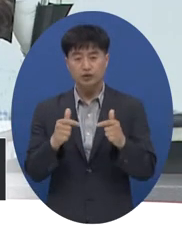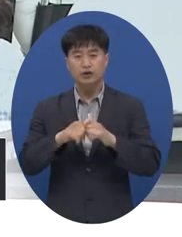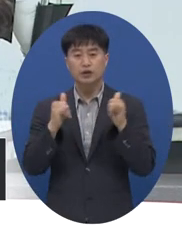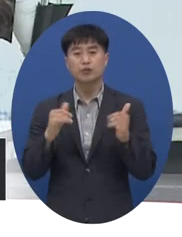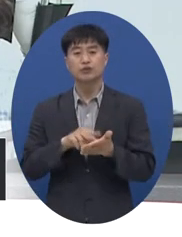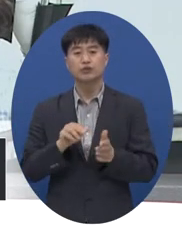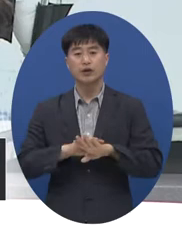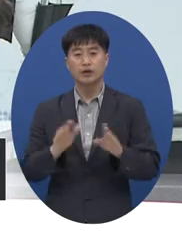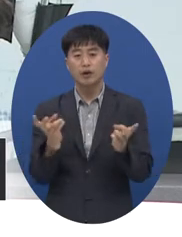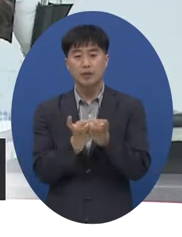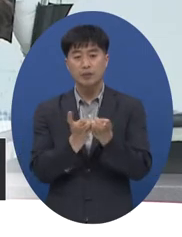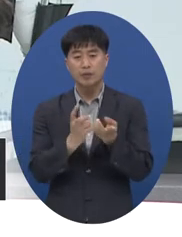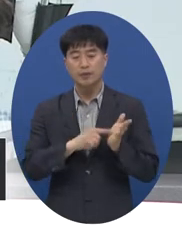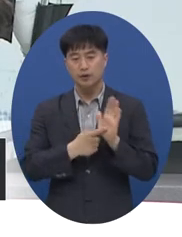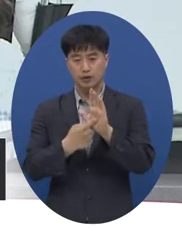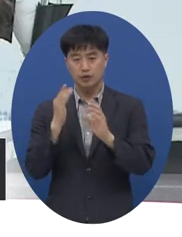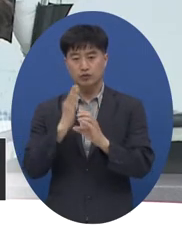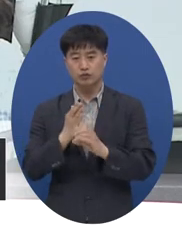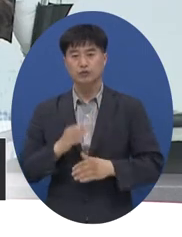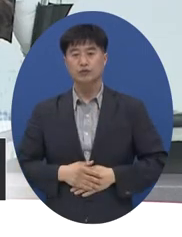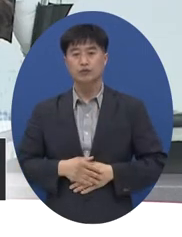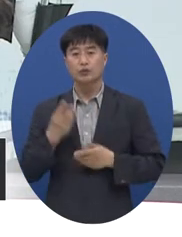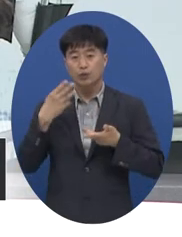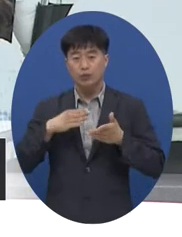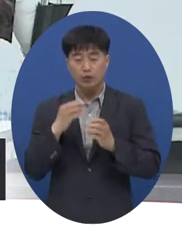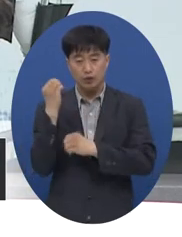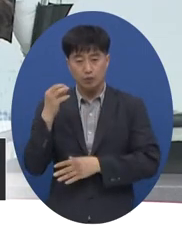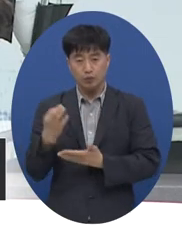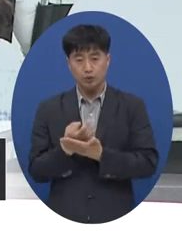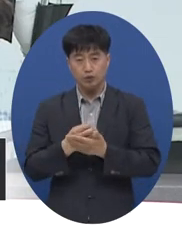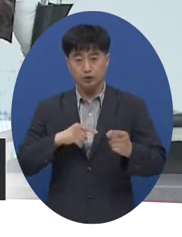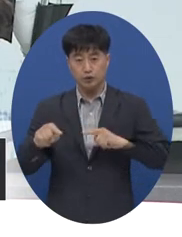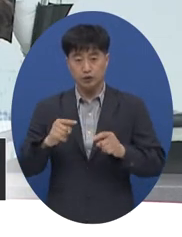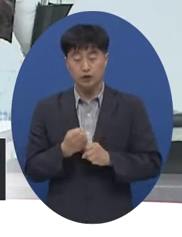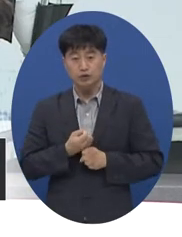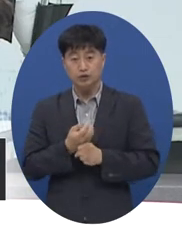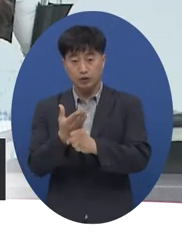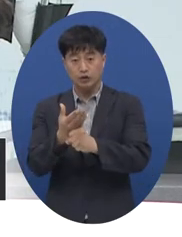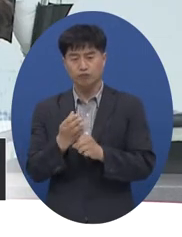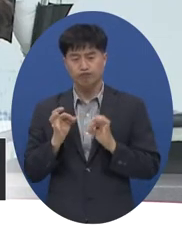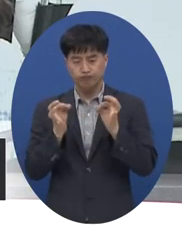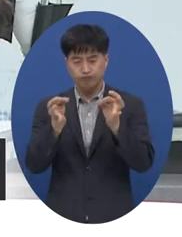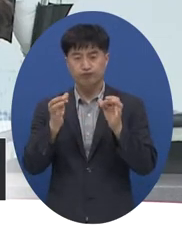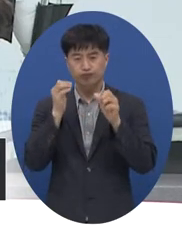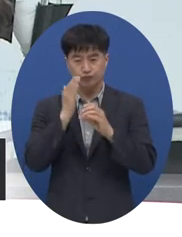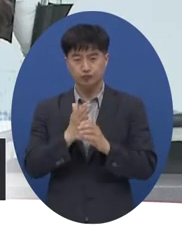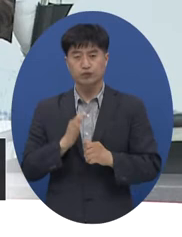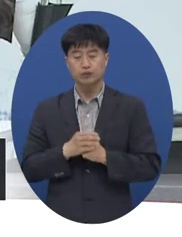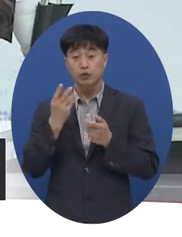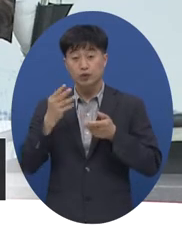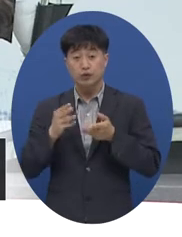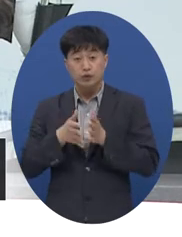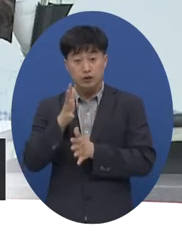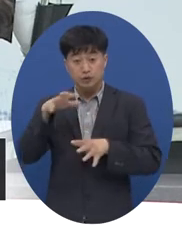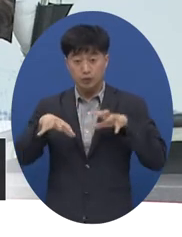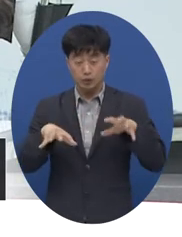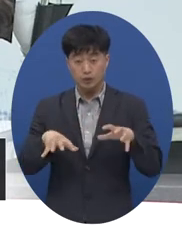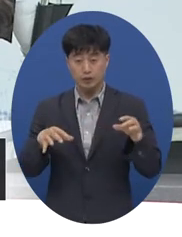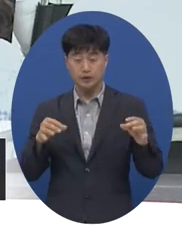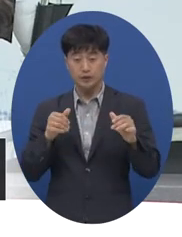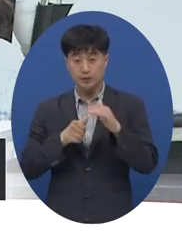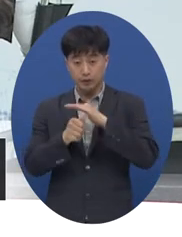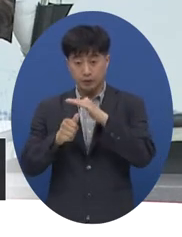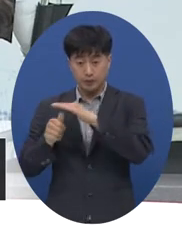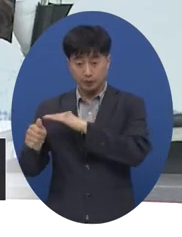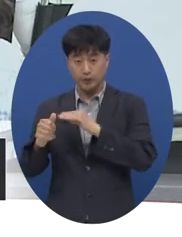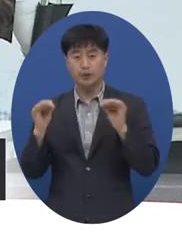문제를 해결할 대안으로 떠오르고 있는데요. 경기도가 기본소득 정책 알리기에 힘쓰고 있습니다. 도내 시군들을 찾아가 맞춤형